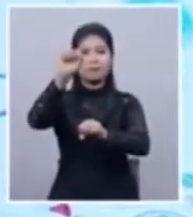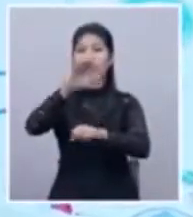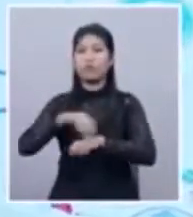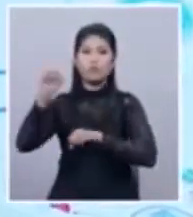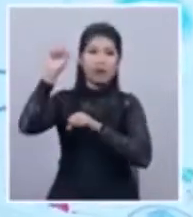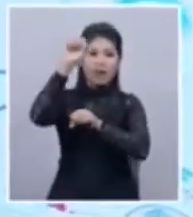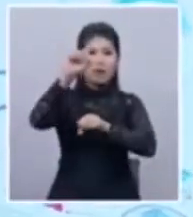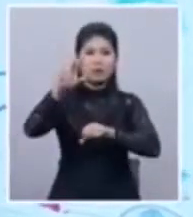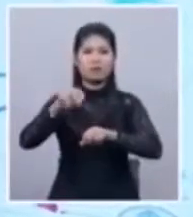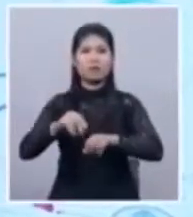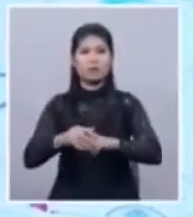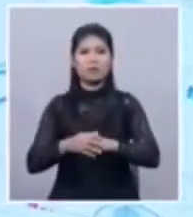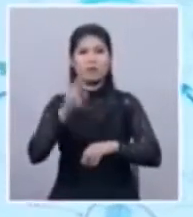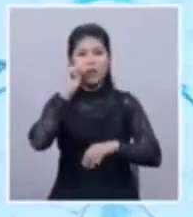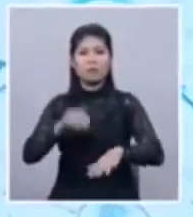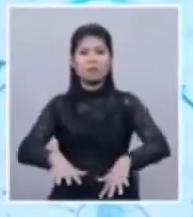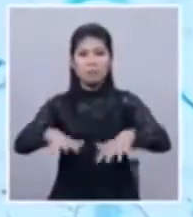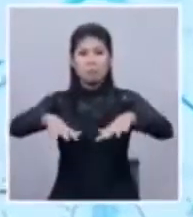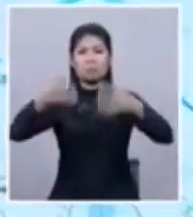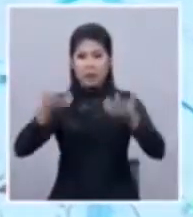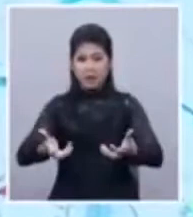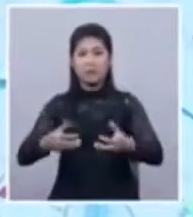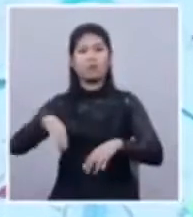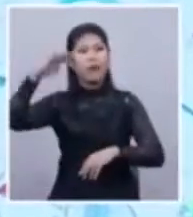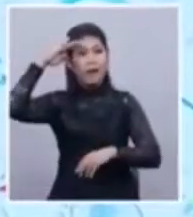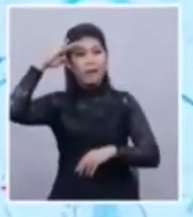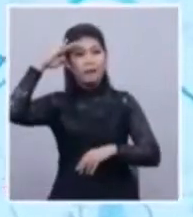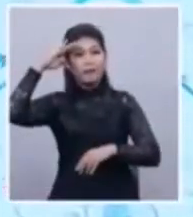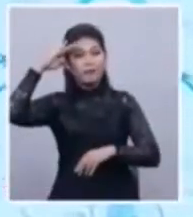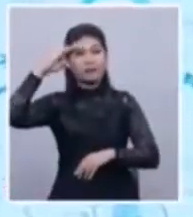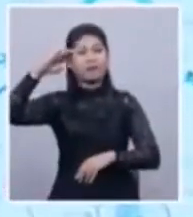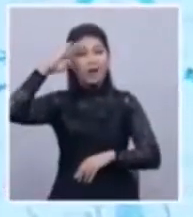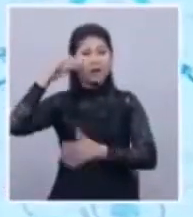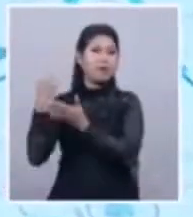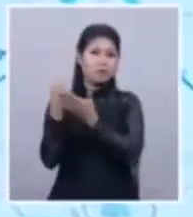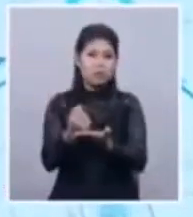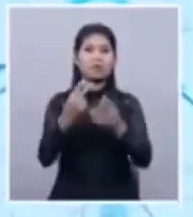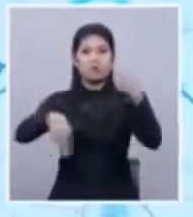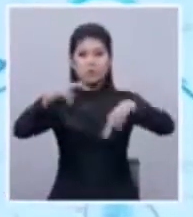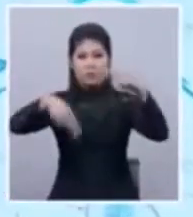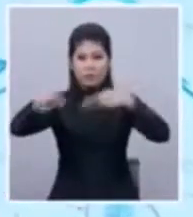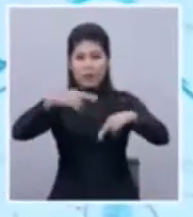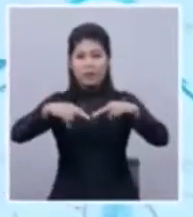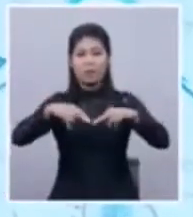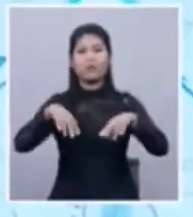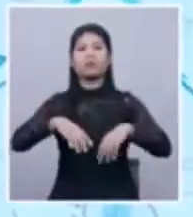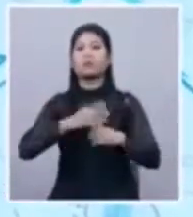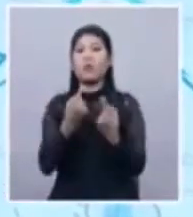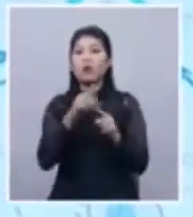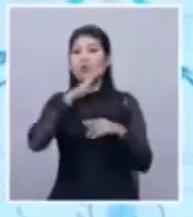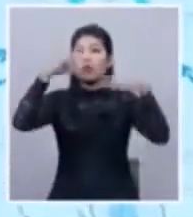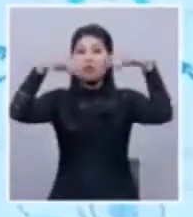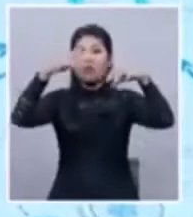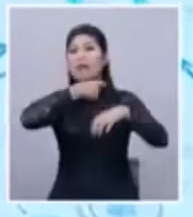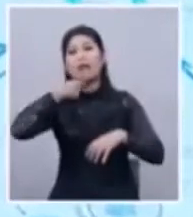าศรุนแรงมากนักก็ให้หน่วยทหารพัฒนาหรือว่ากรมการทหารช่างเข้ามาช่วยดูแลจากนั้นถ้าเกิดฝนแรงปั๊บก็จะมีกรมฝนหลว